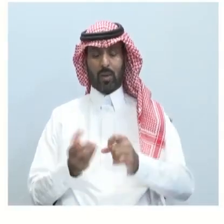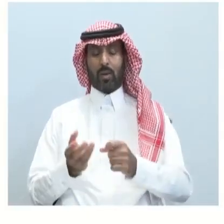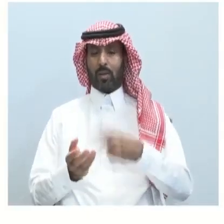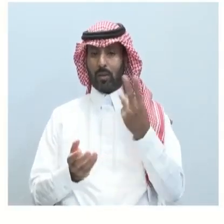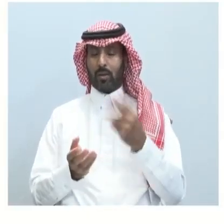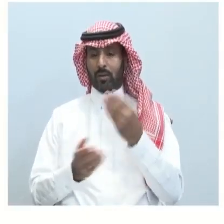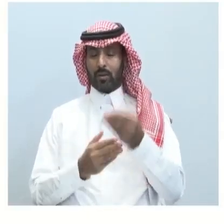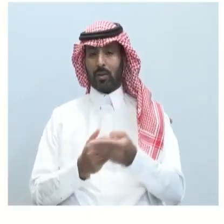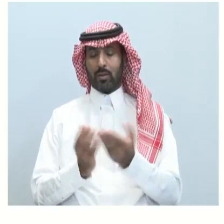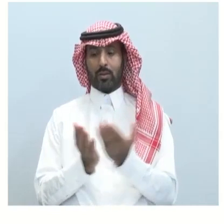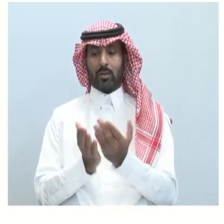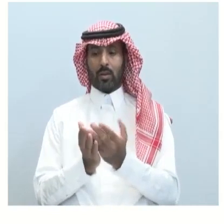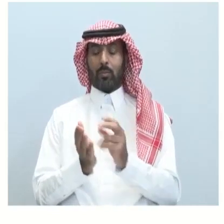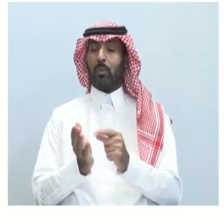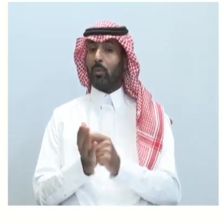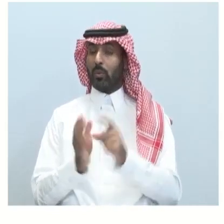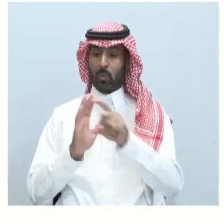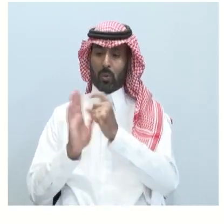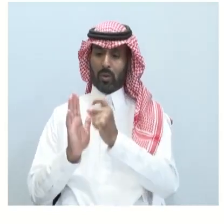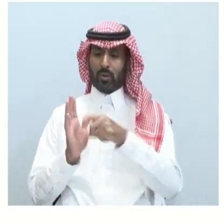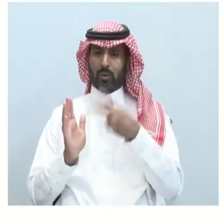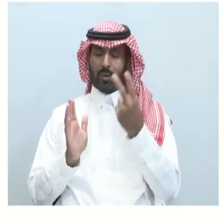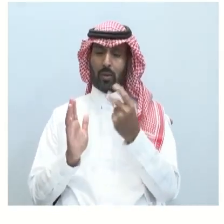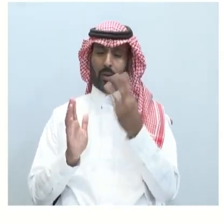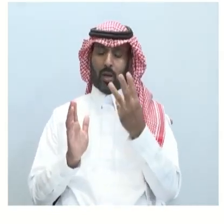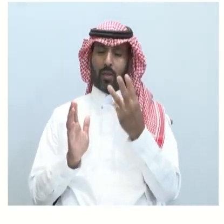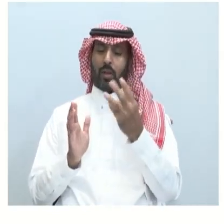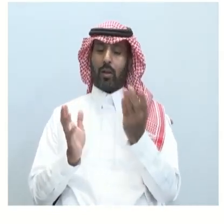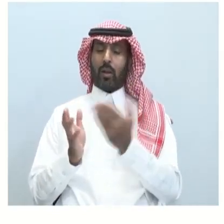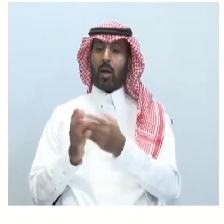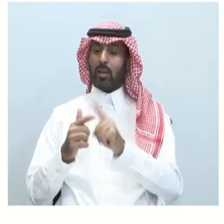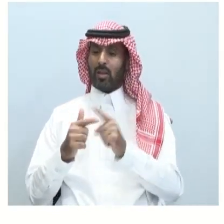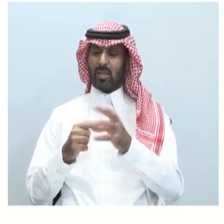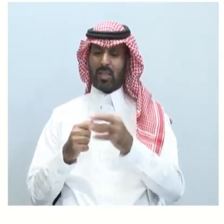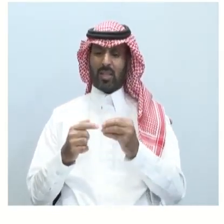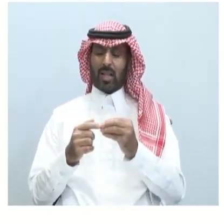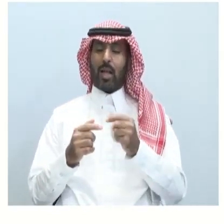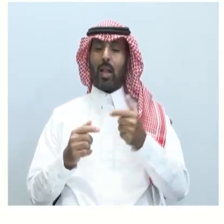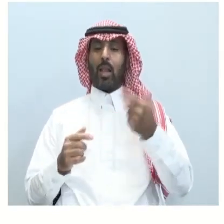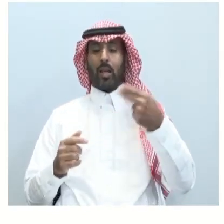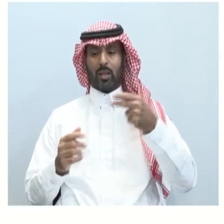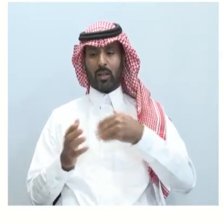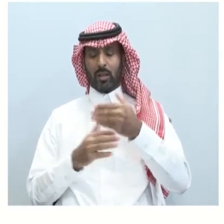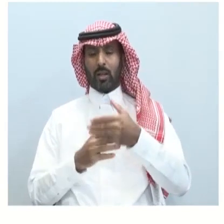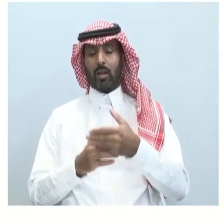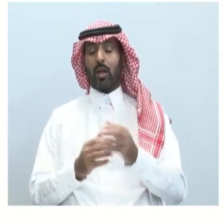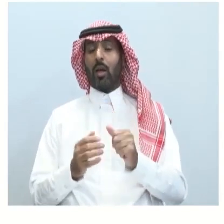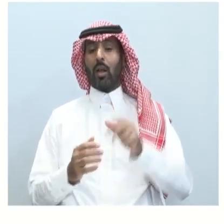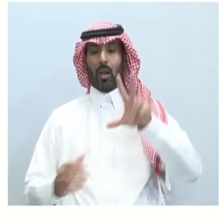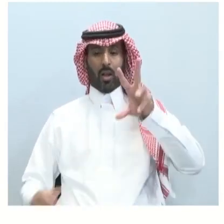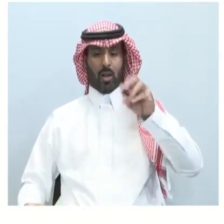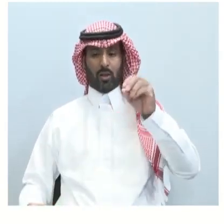ان شاء الله سوف يكون بعنوان اثنين ثلاثه ايونات الهيدروجين والرقم الهيدروجيني بناخذ فيه ان شاء الله ثابت